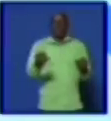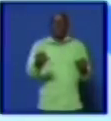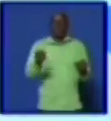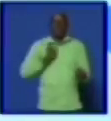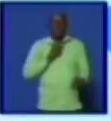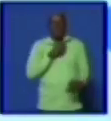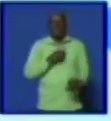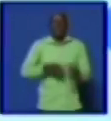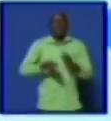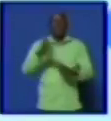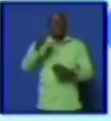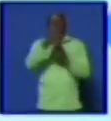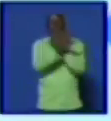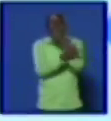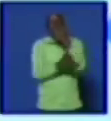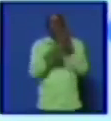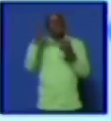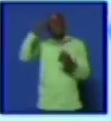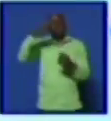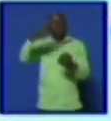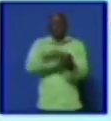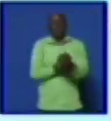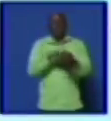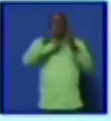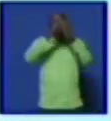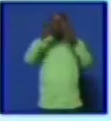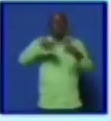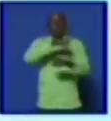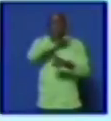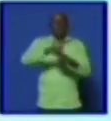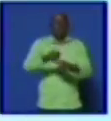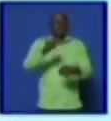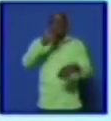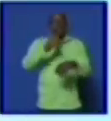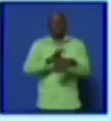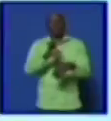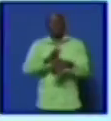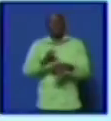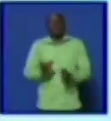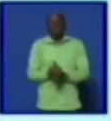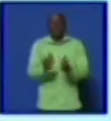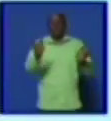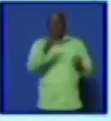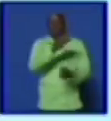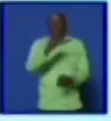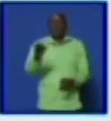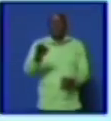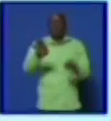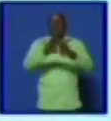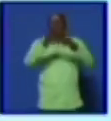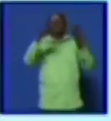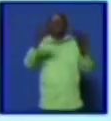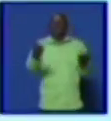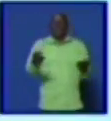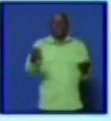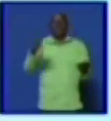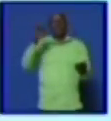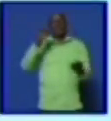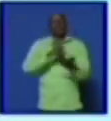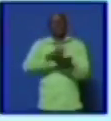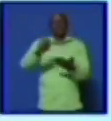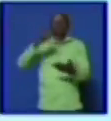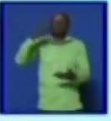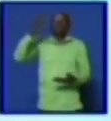Nous allons à New York pour l'inauguration du nouveau siège du consulat général du Burkina Faso. Une inauguration qui est intervenue la semaine